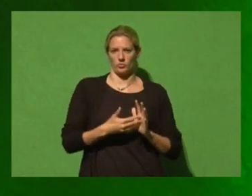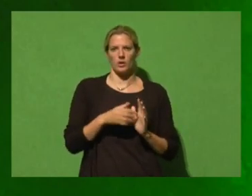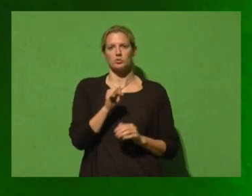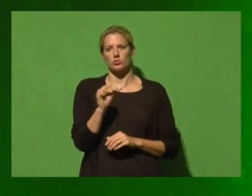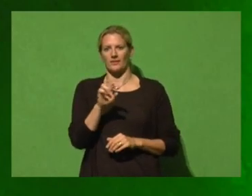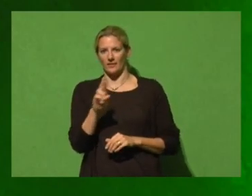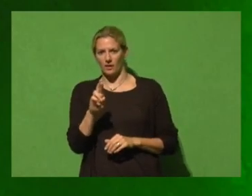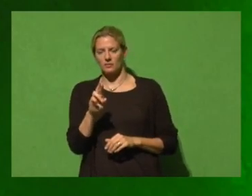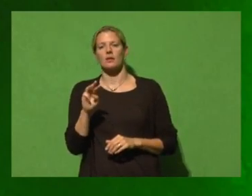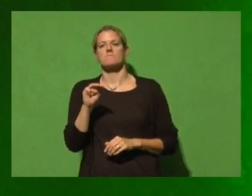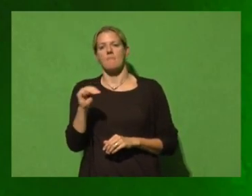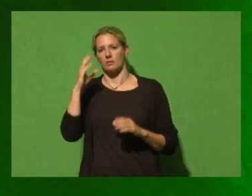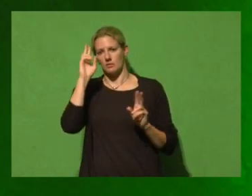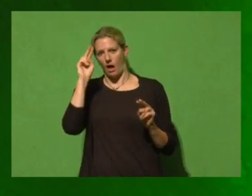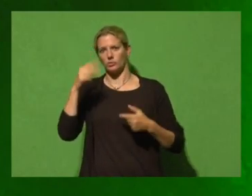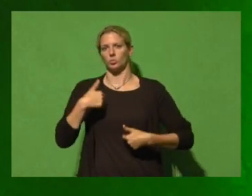und ich.